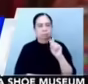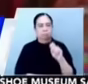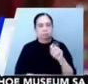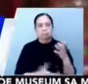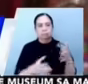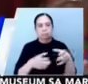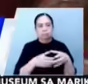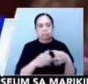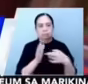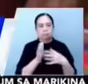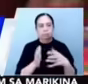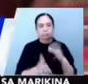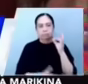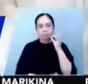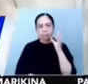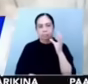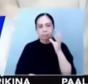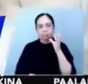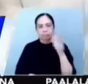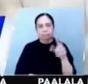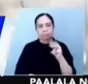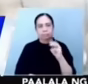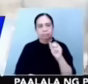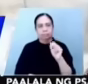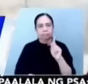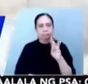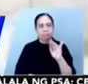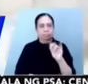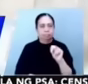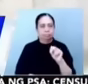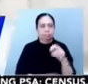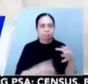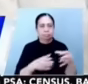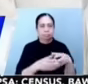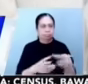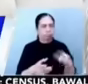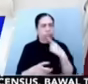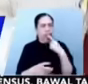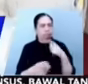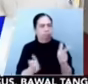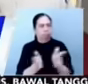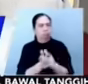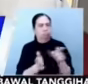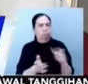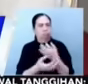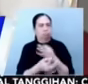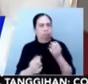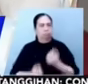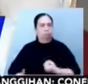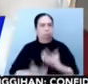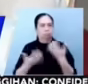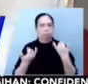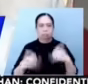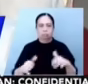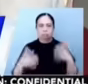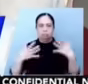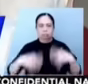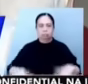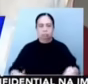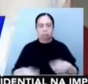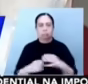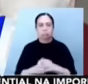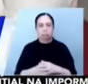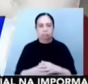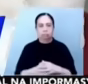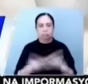Representative Franz Castro ng Makabayan Block. Paglabag daw ito sa kalayaan sa pamamahayag. Magsusuot pa rin daw ang Makabayan Block ng mga kasuotan